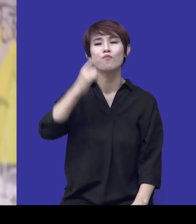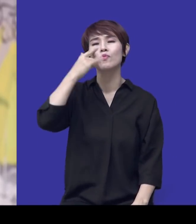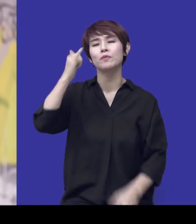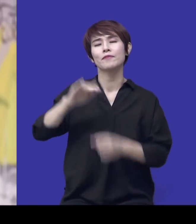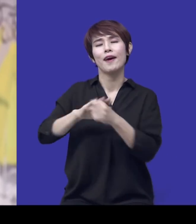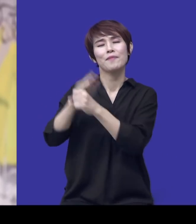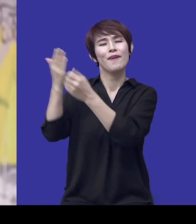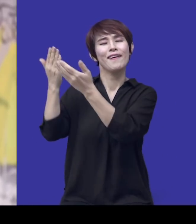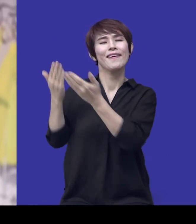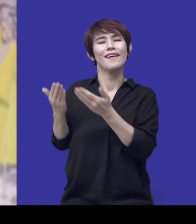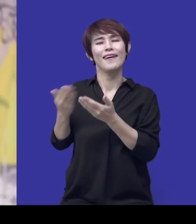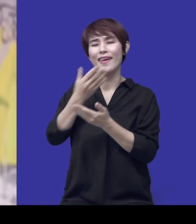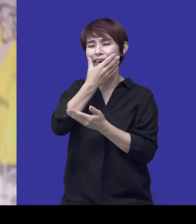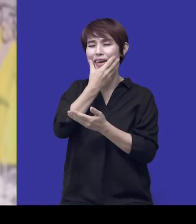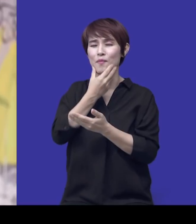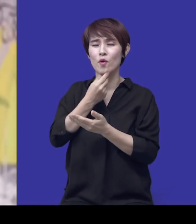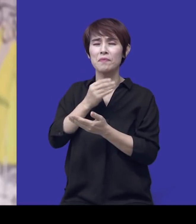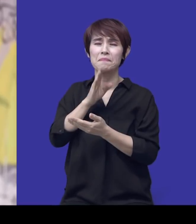근데 그때